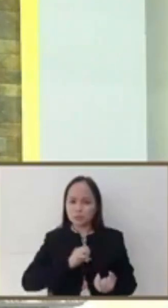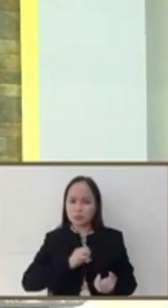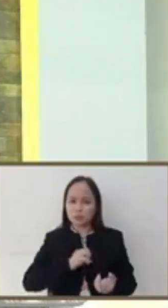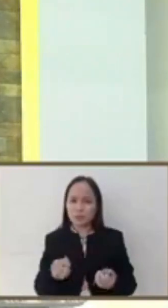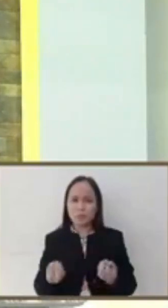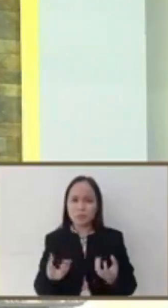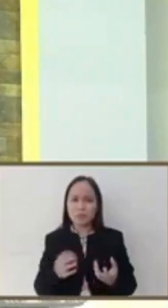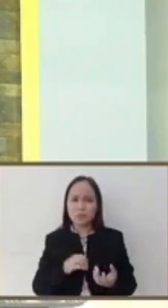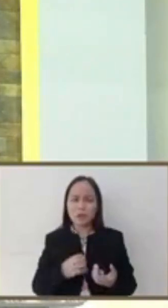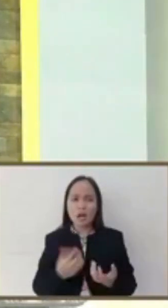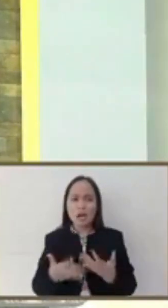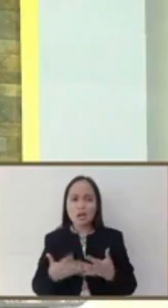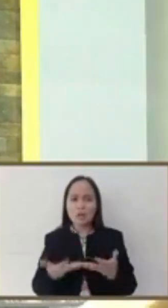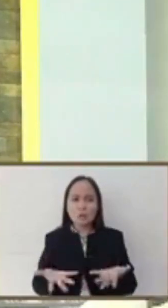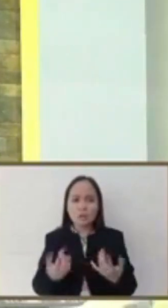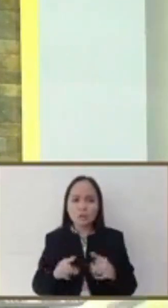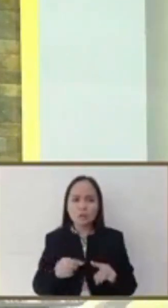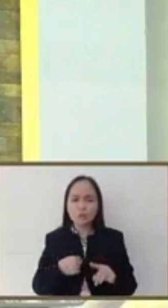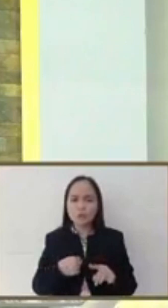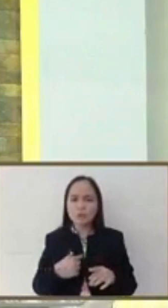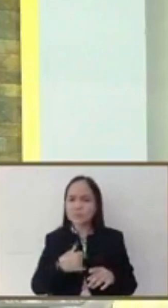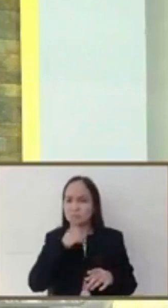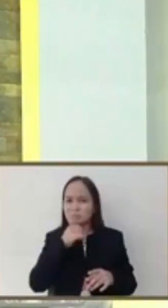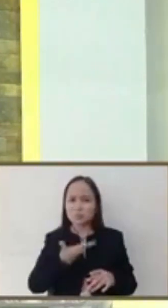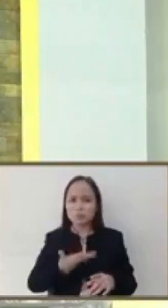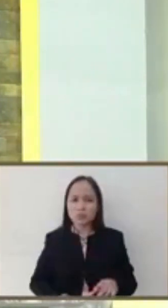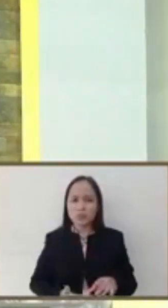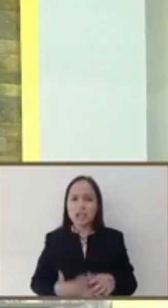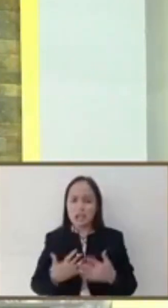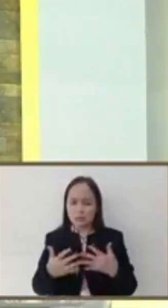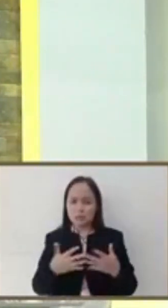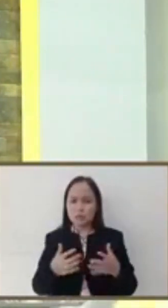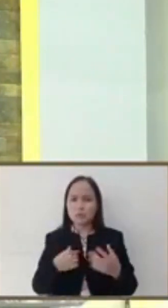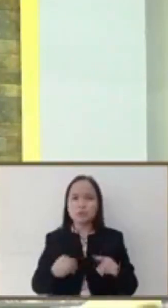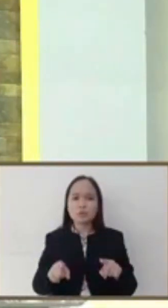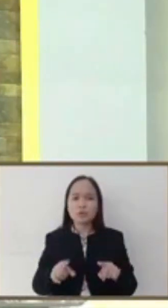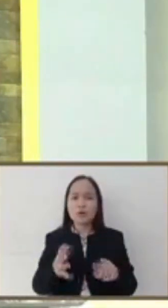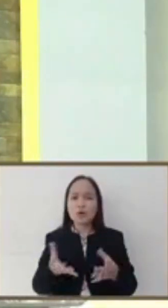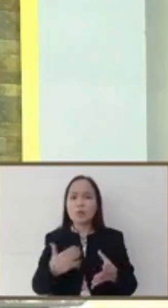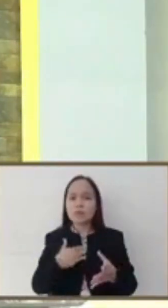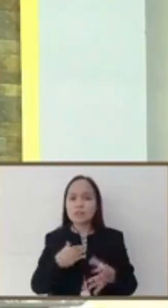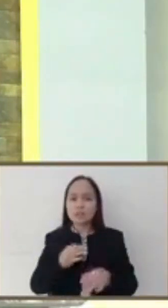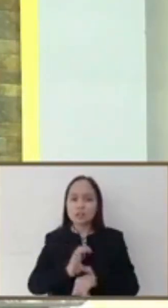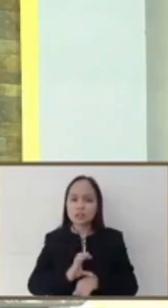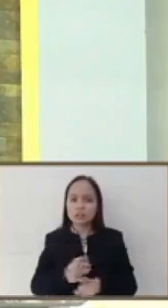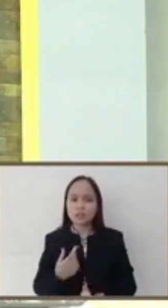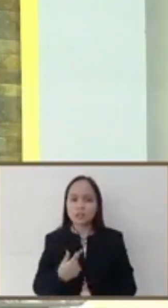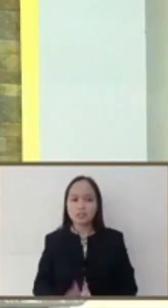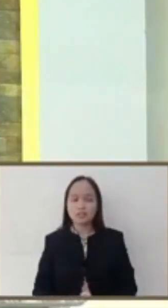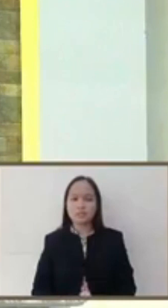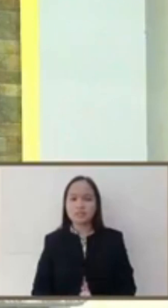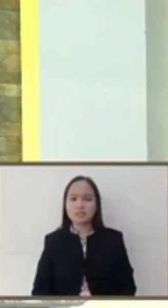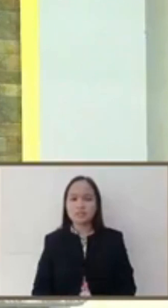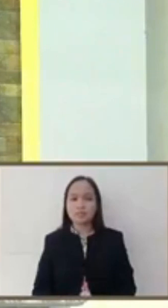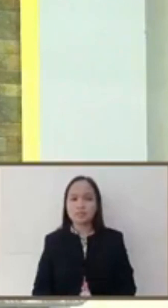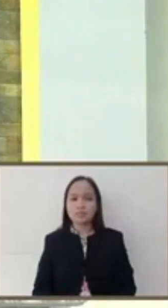Parang kahit saan ako pumunta, hindi ako magugutom. Kahit saan ako pumunta, mayroon akong tirahan. Naalala ko ang Panginoong Jesucristo nung araw, nasasabihin niya,